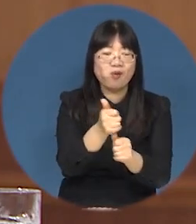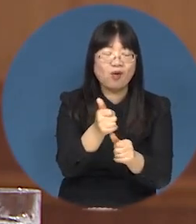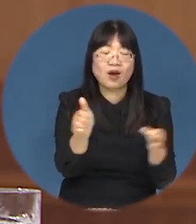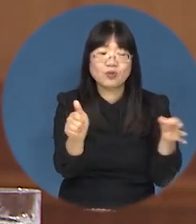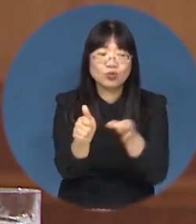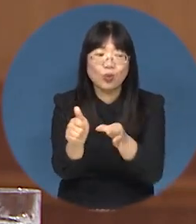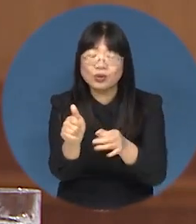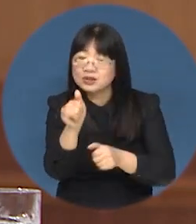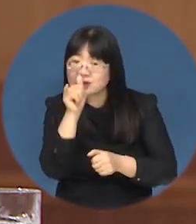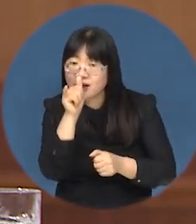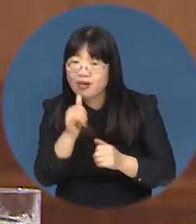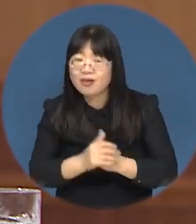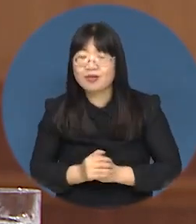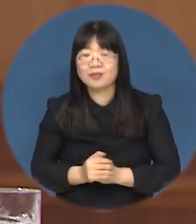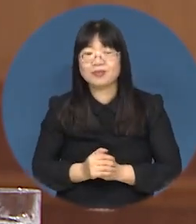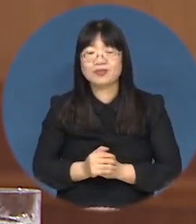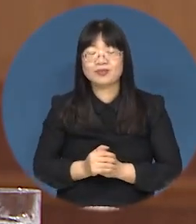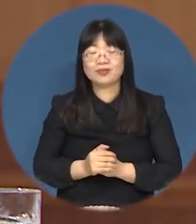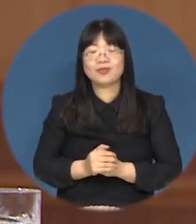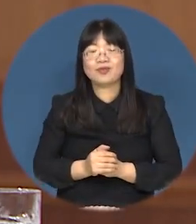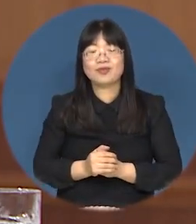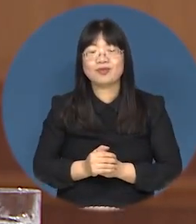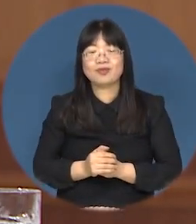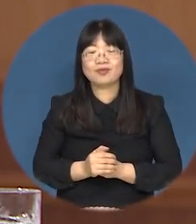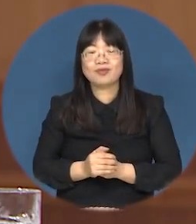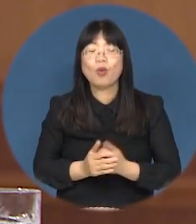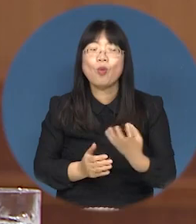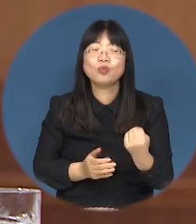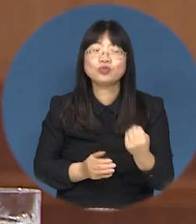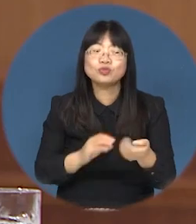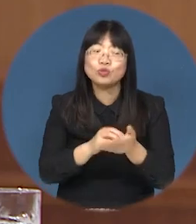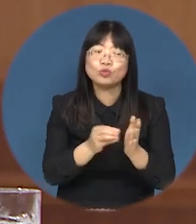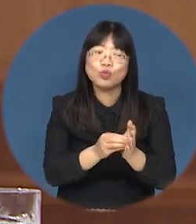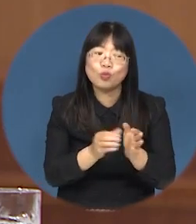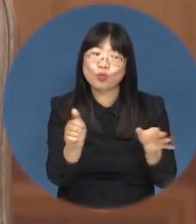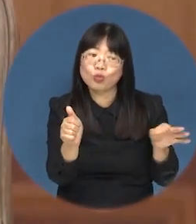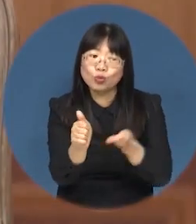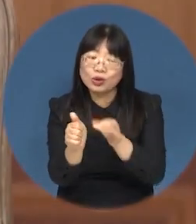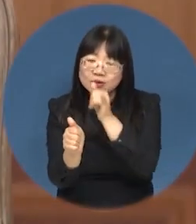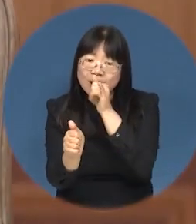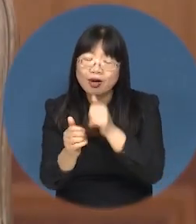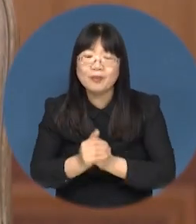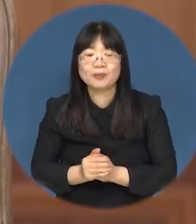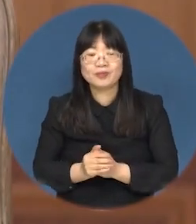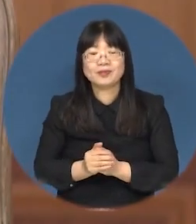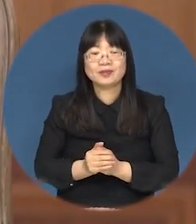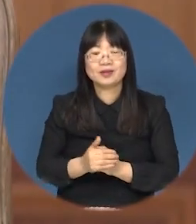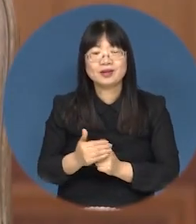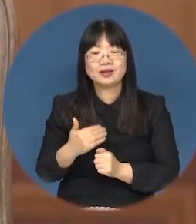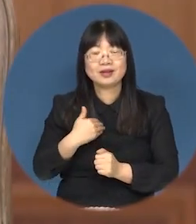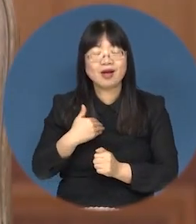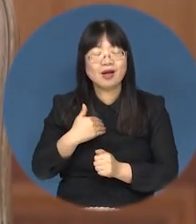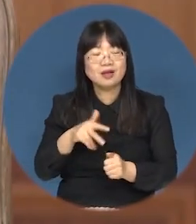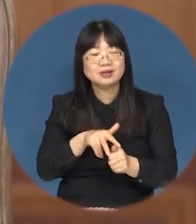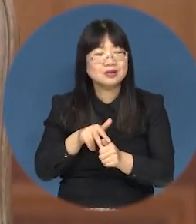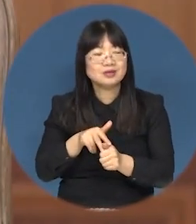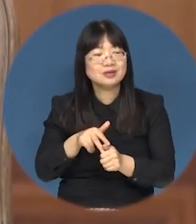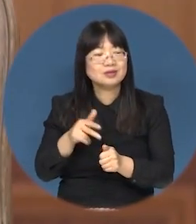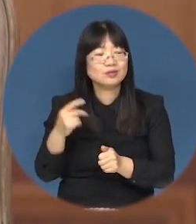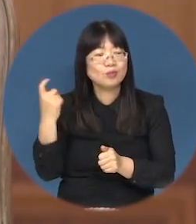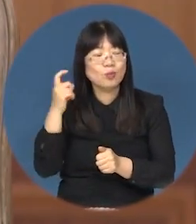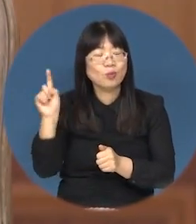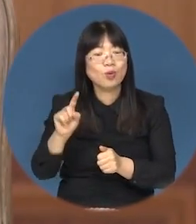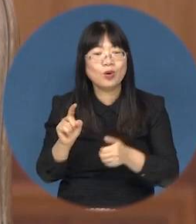보조를 해주긴 해줍니까? 어느 정도 해줍니까? 뭐 제가 알기로 100에 90을 해주시는 거였죠.